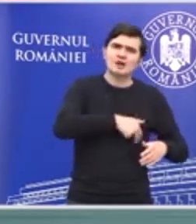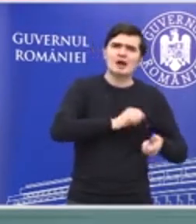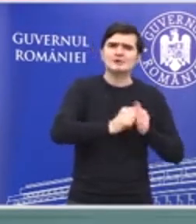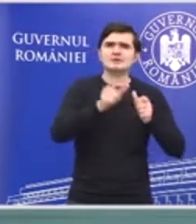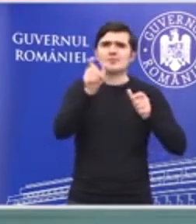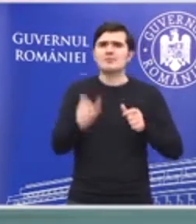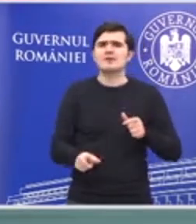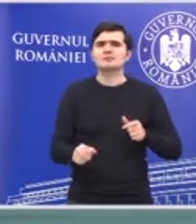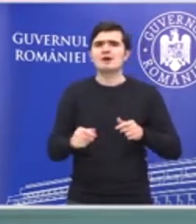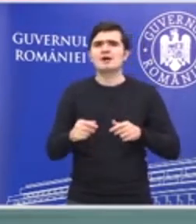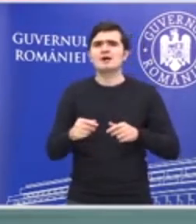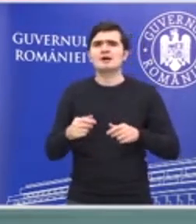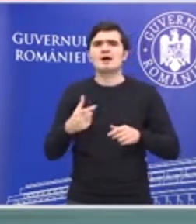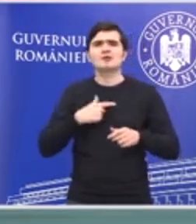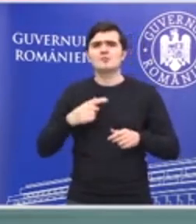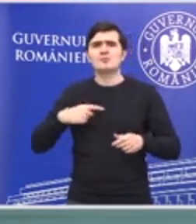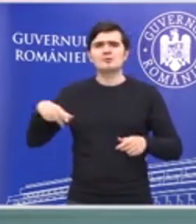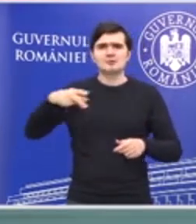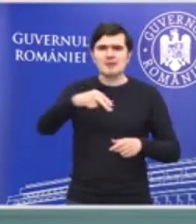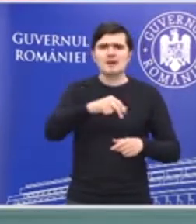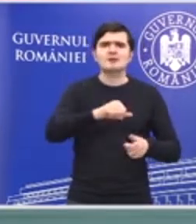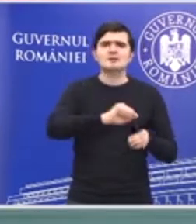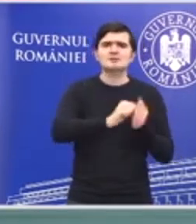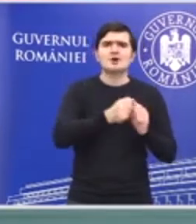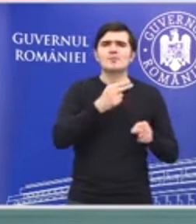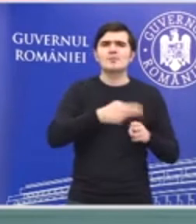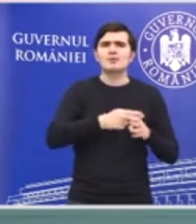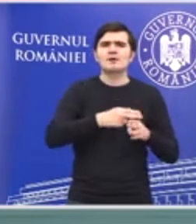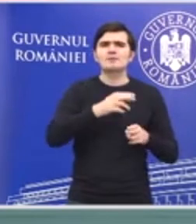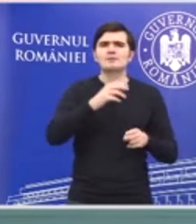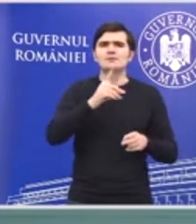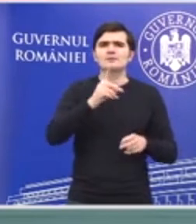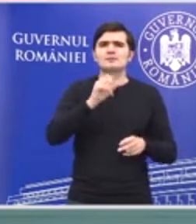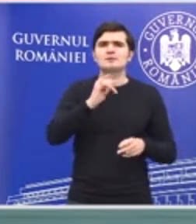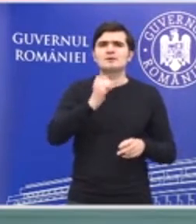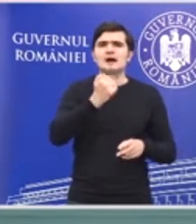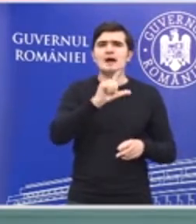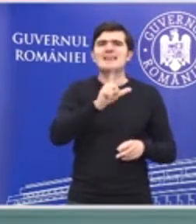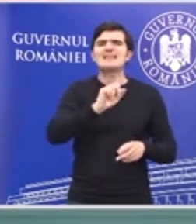dializă și persoane fără adăpost și au fost vaccinate în această săptămână